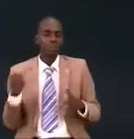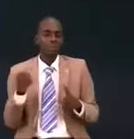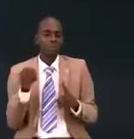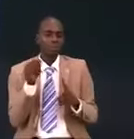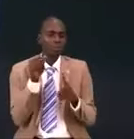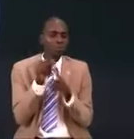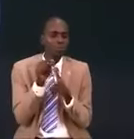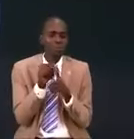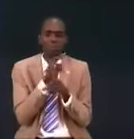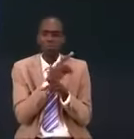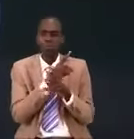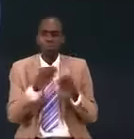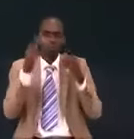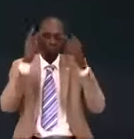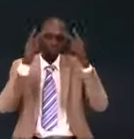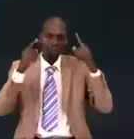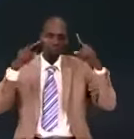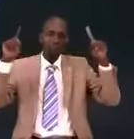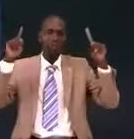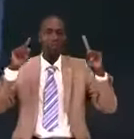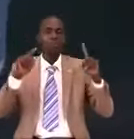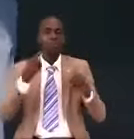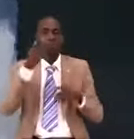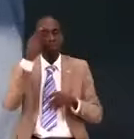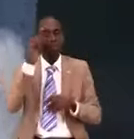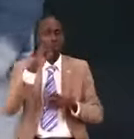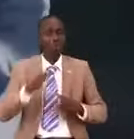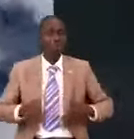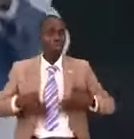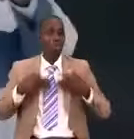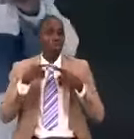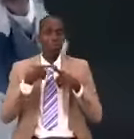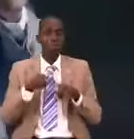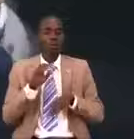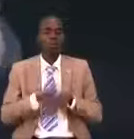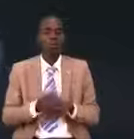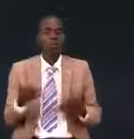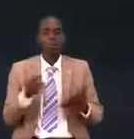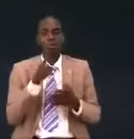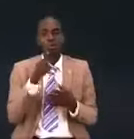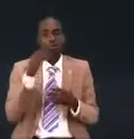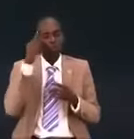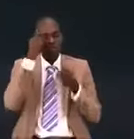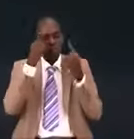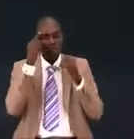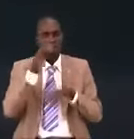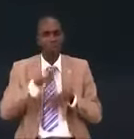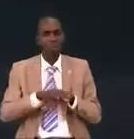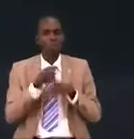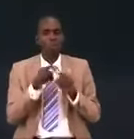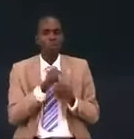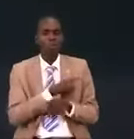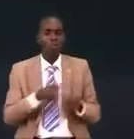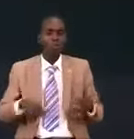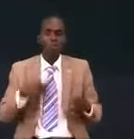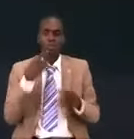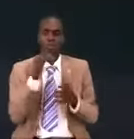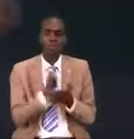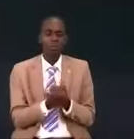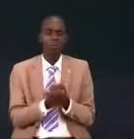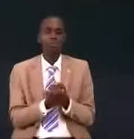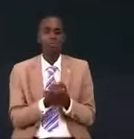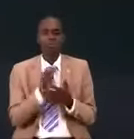mais le Seigneur dit croise le jour et la victoire et soit celui qui